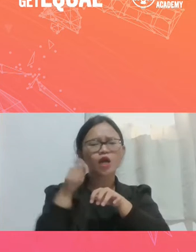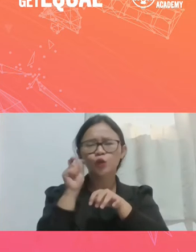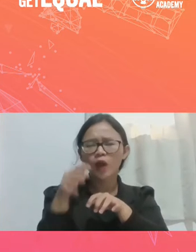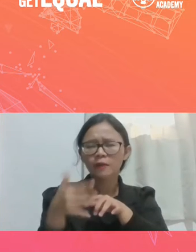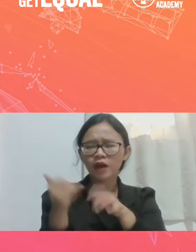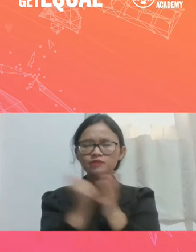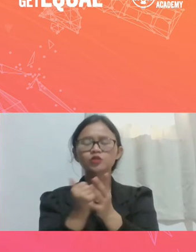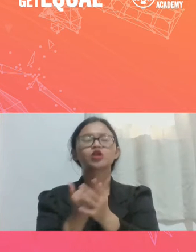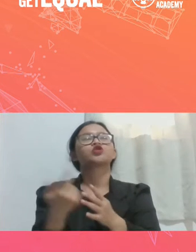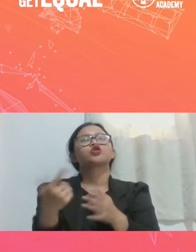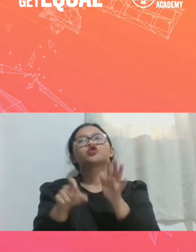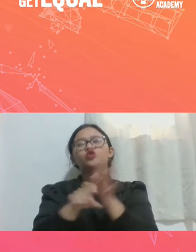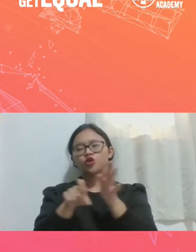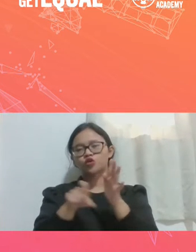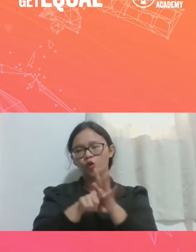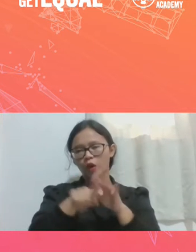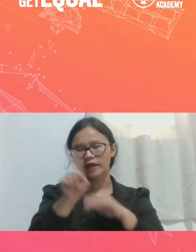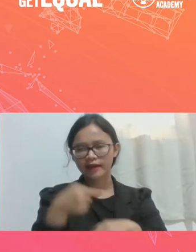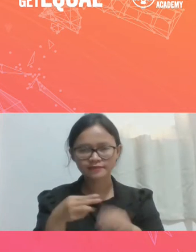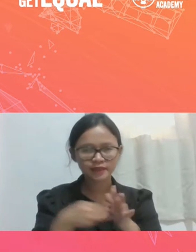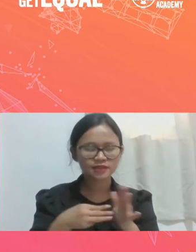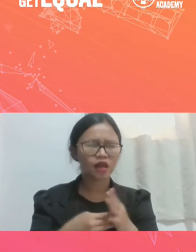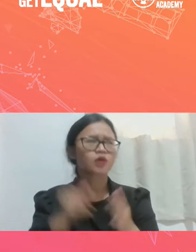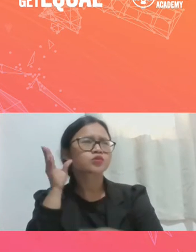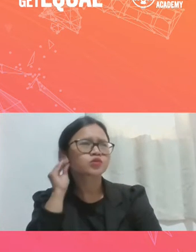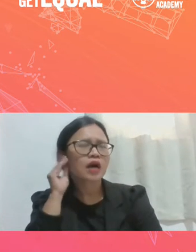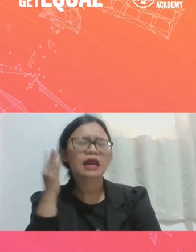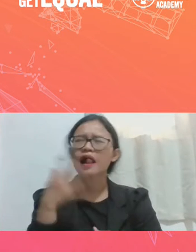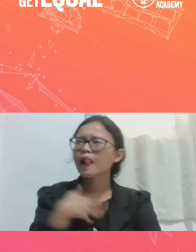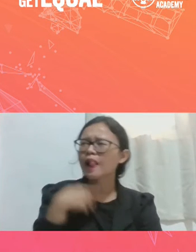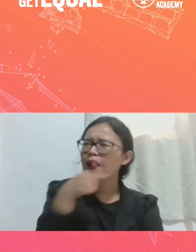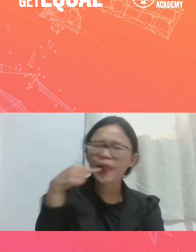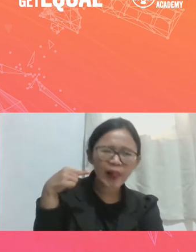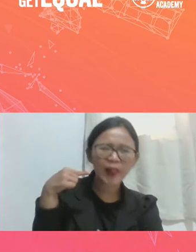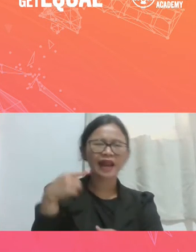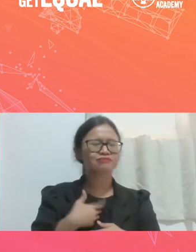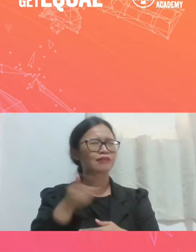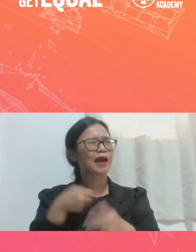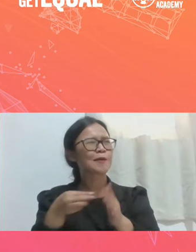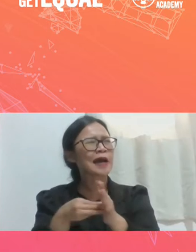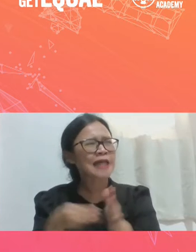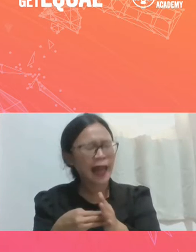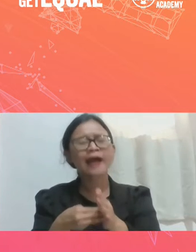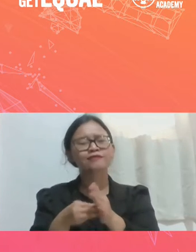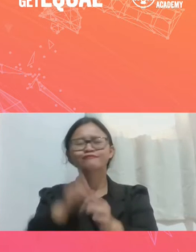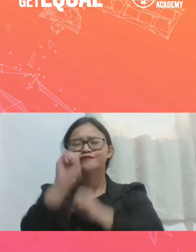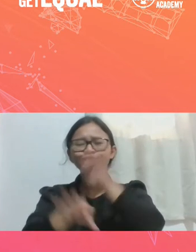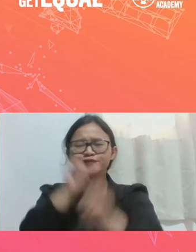kendala teknis. Jadi kalau ada kendala teknis, teman-teman bisa bertanya di fitur chat yang sudah disediakan di bawah ya.